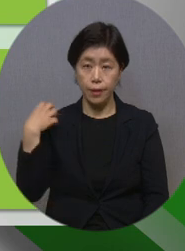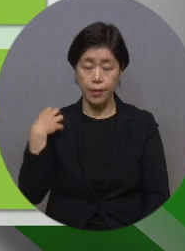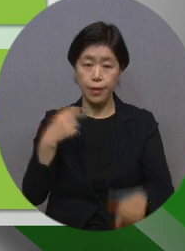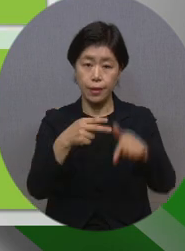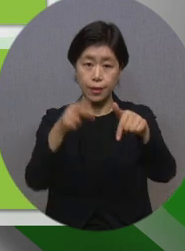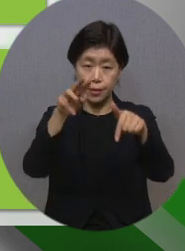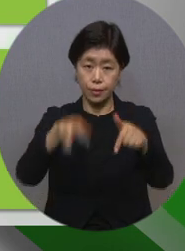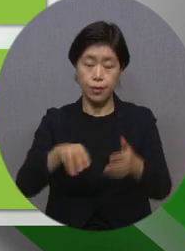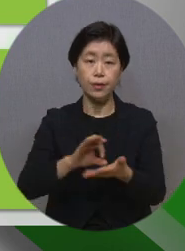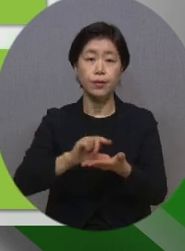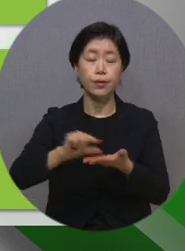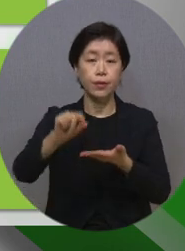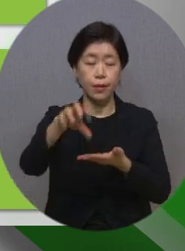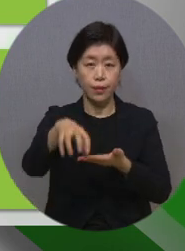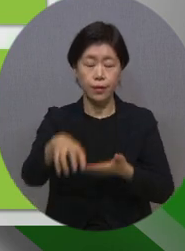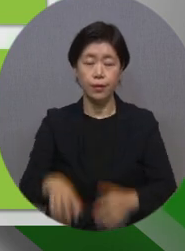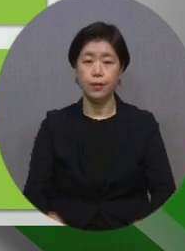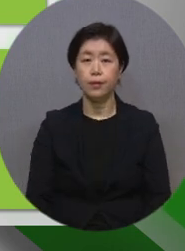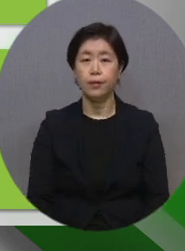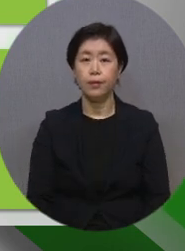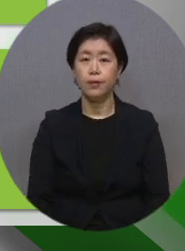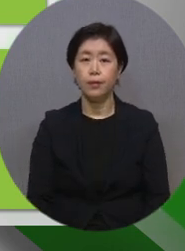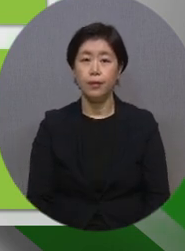지사는 인천지사입니다.